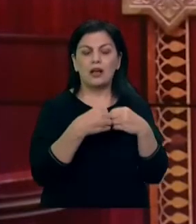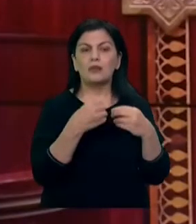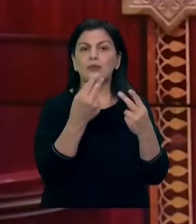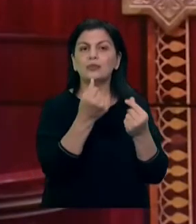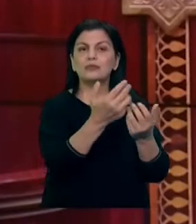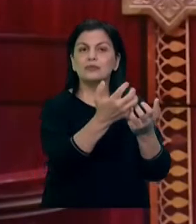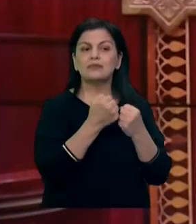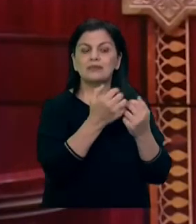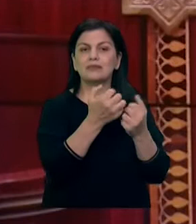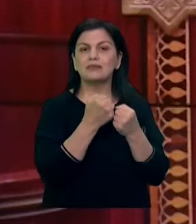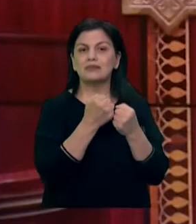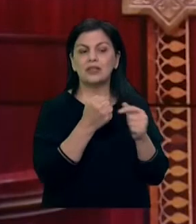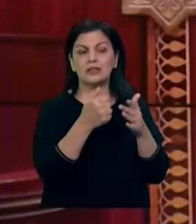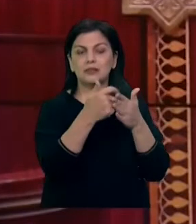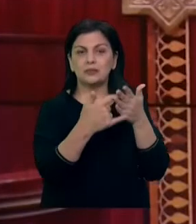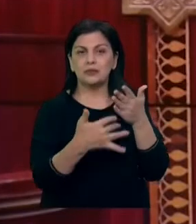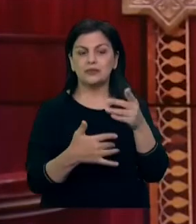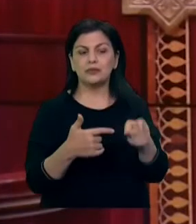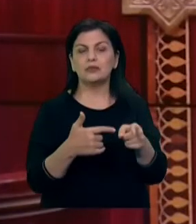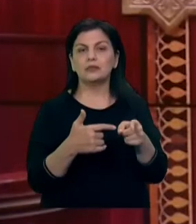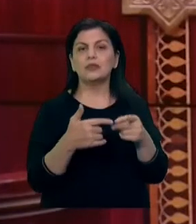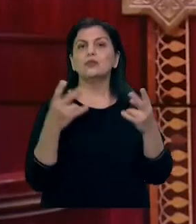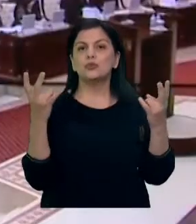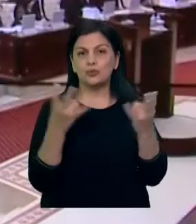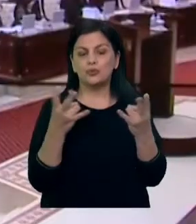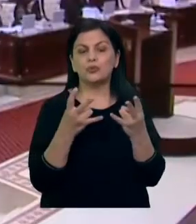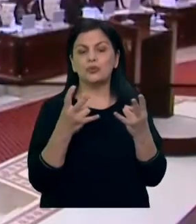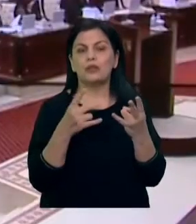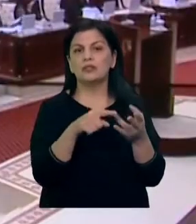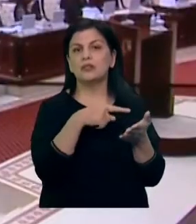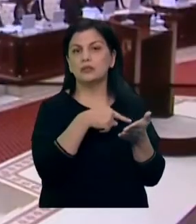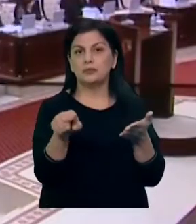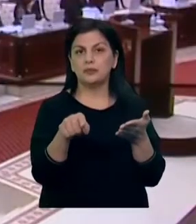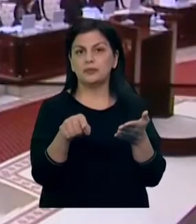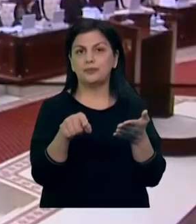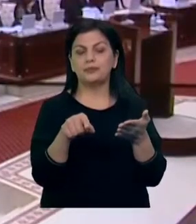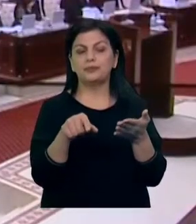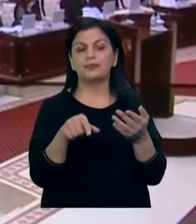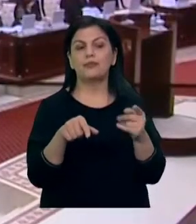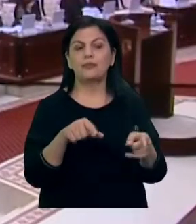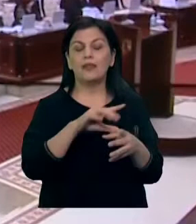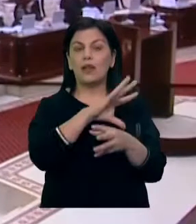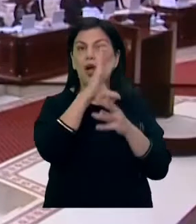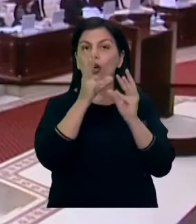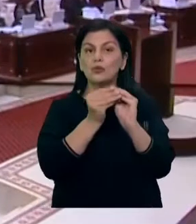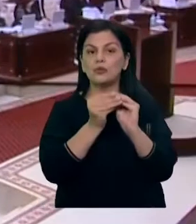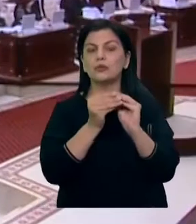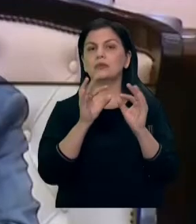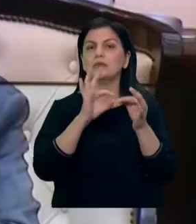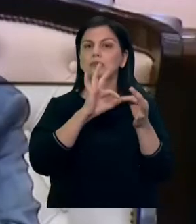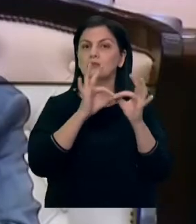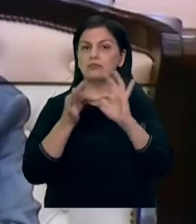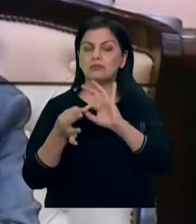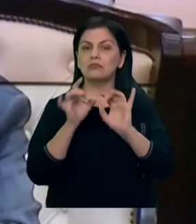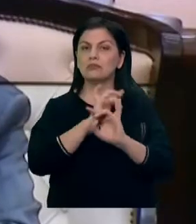cari transferlər siyasından çıxarılmasına ehtiyac vardır. Hesabatın tam əhatəli olduğunu deyən də oldu, yalnız